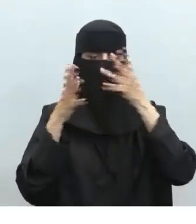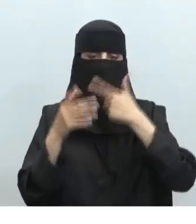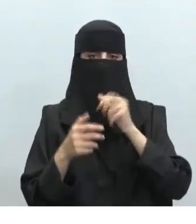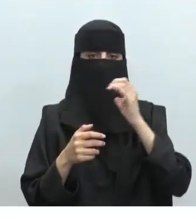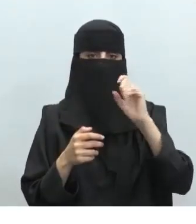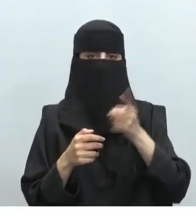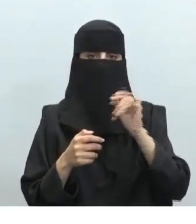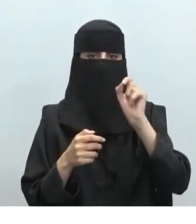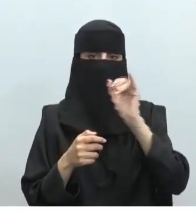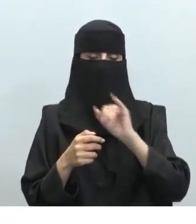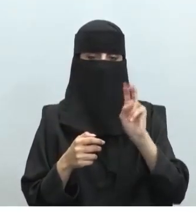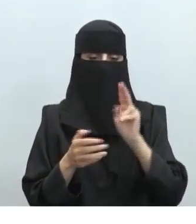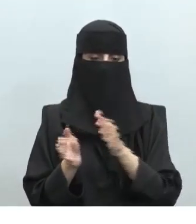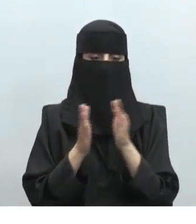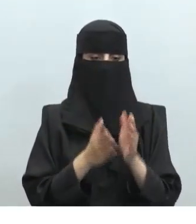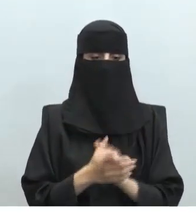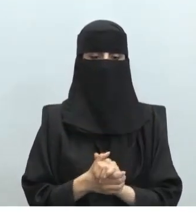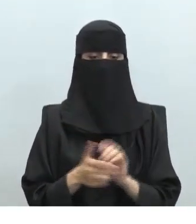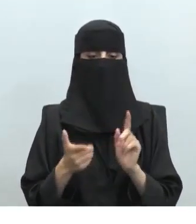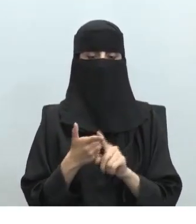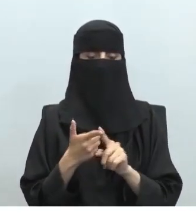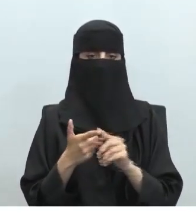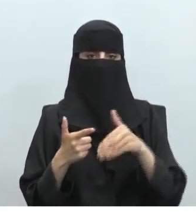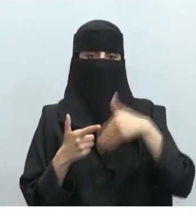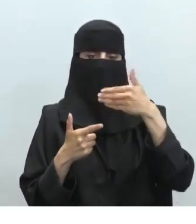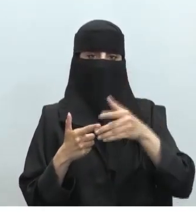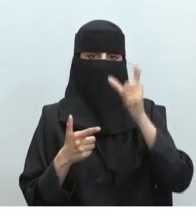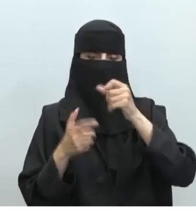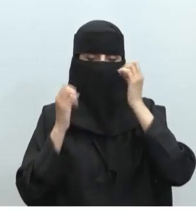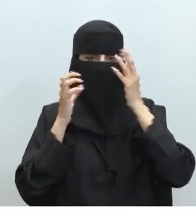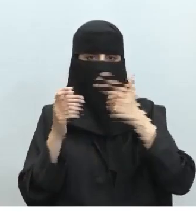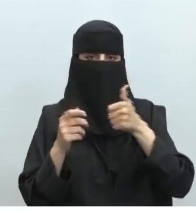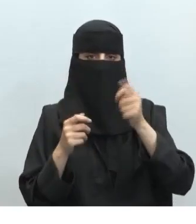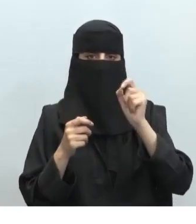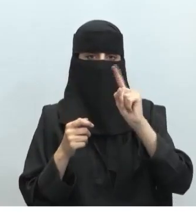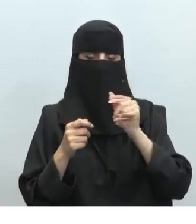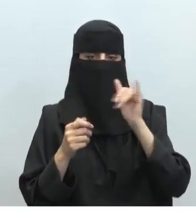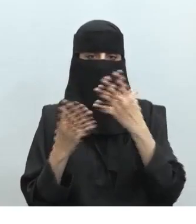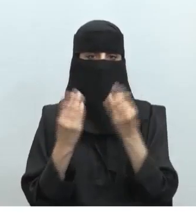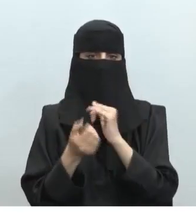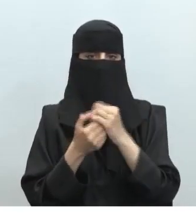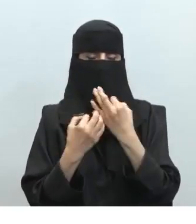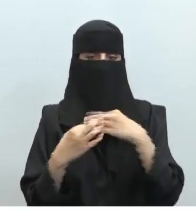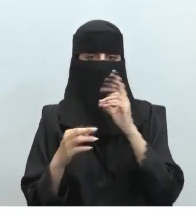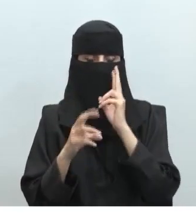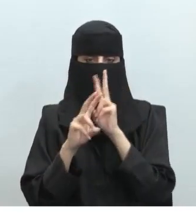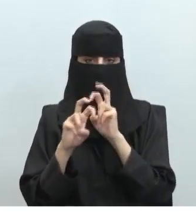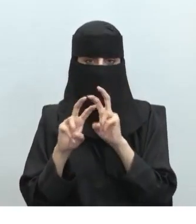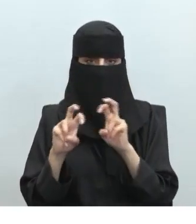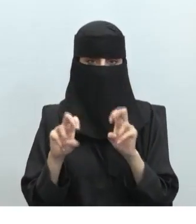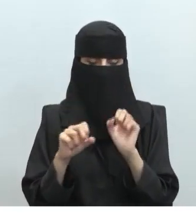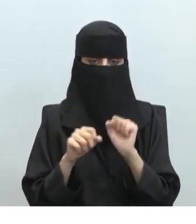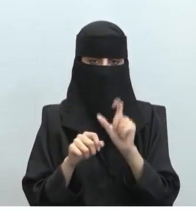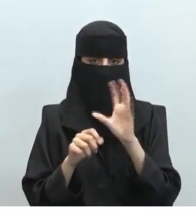العالم جريفث العالم افري هذا العالم تعرف مع زملائه الجزي الذي حول البكتيريا او بكتيريا السلاله